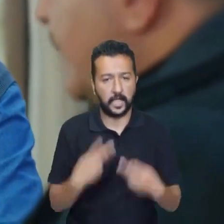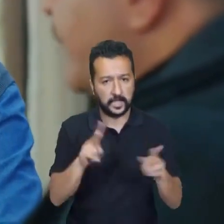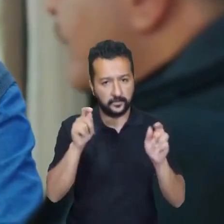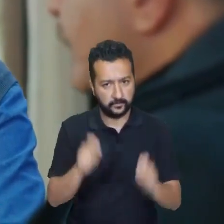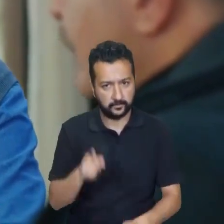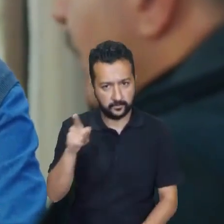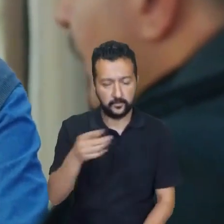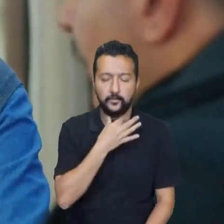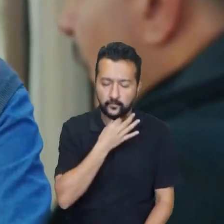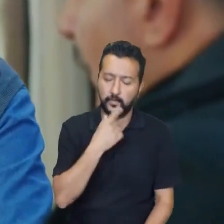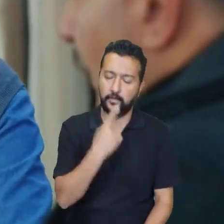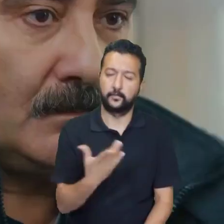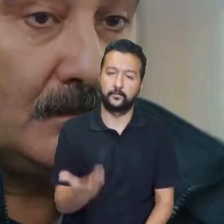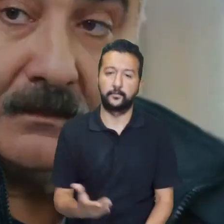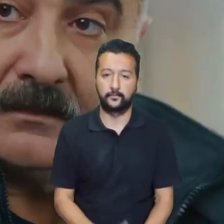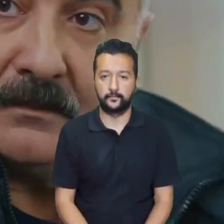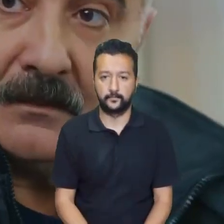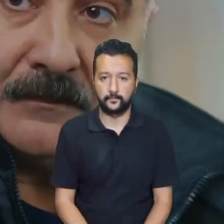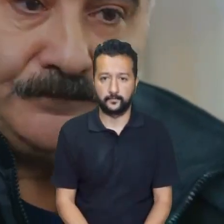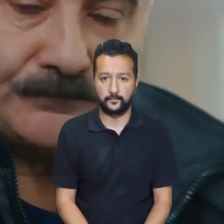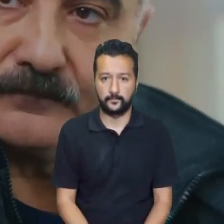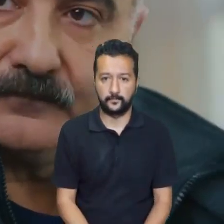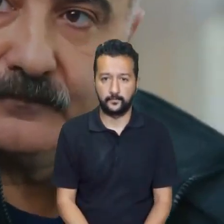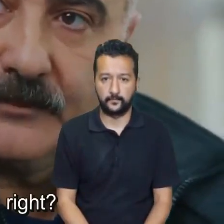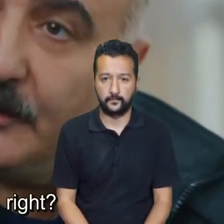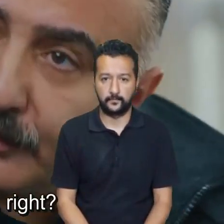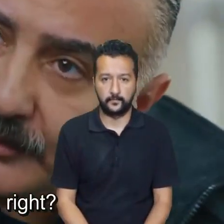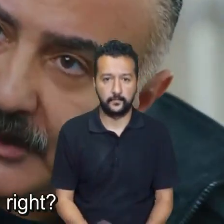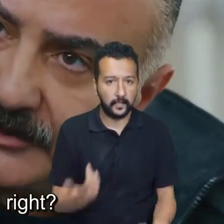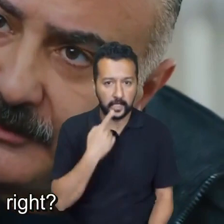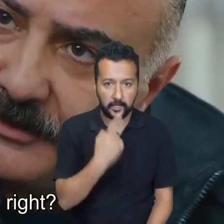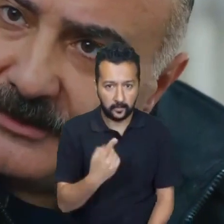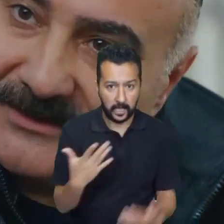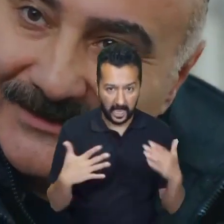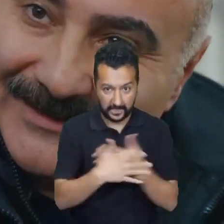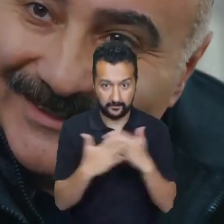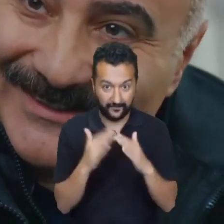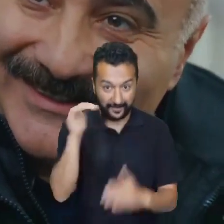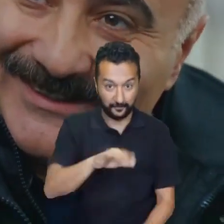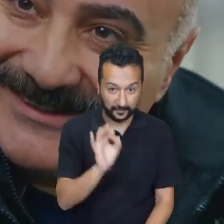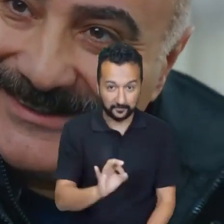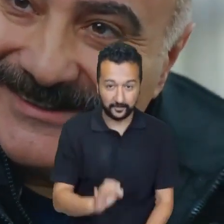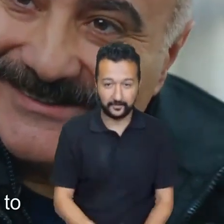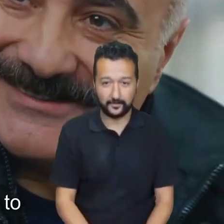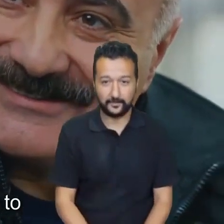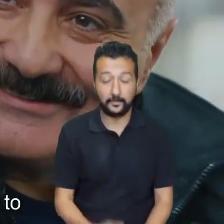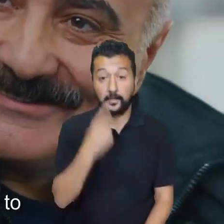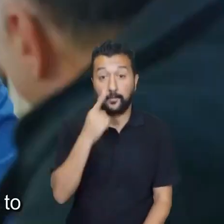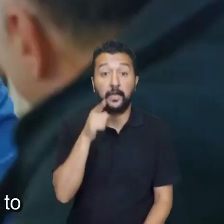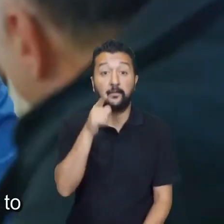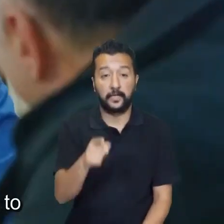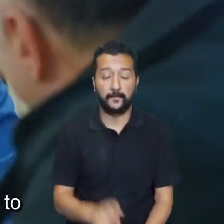Açsın tabii. Münir yüzünü ekşiterek samimiyetsizce yüzüne bakıyor. Geliyorum değil mi akşam eve? Bana